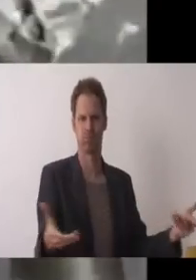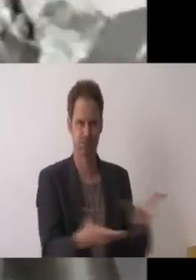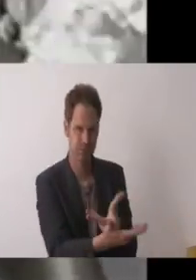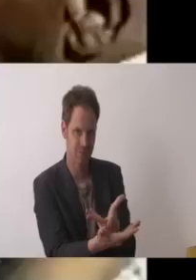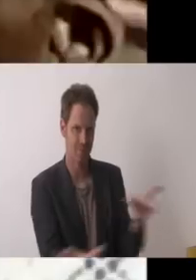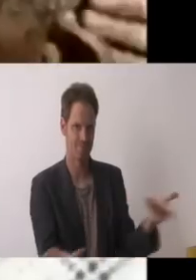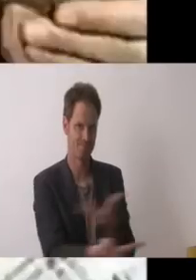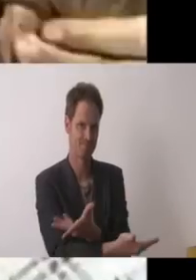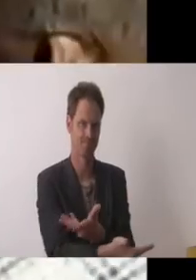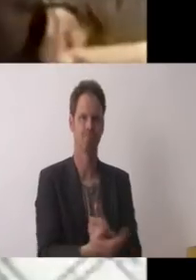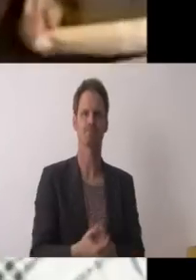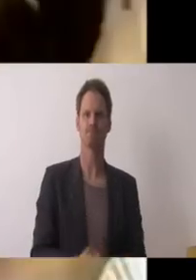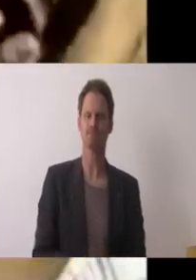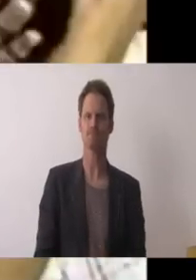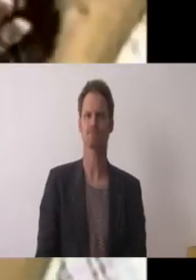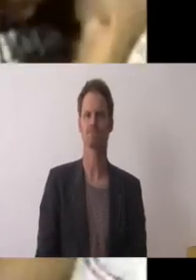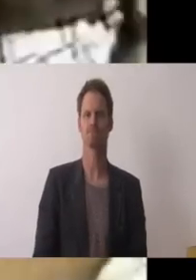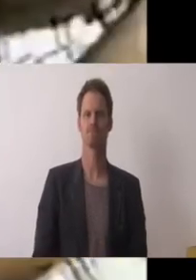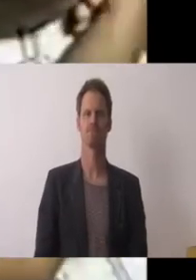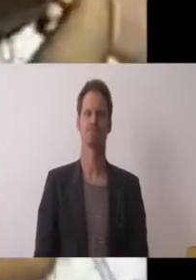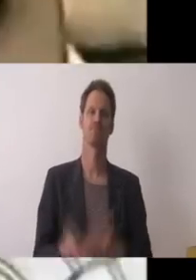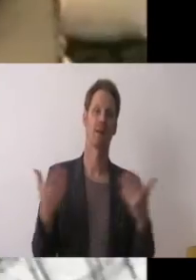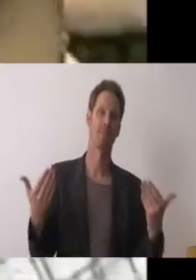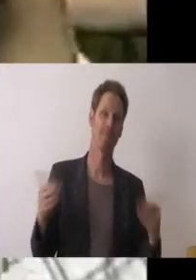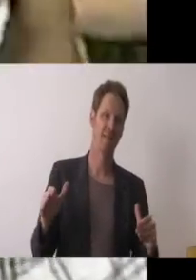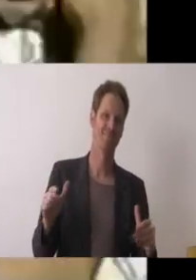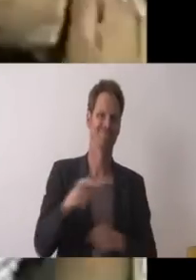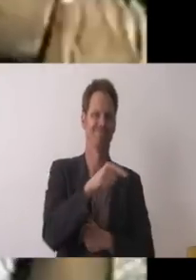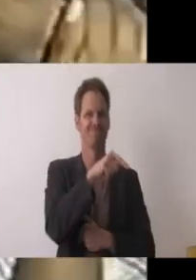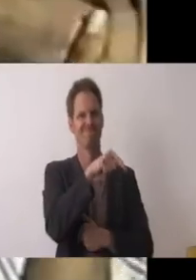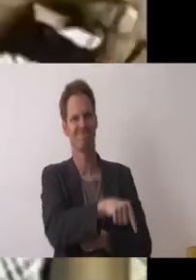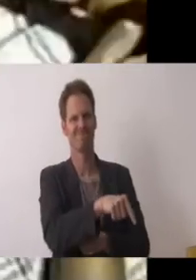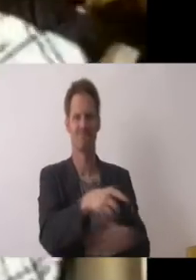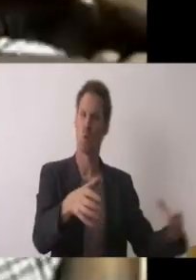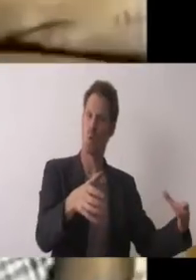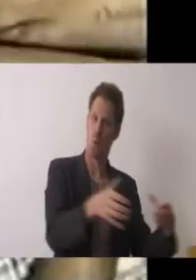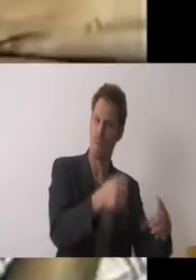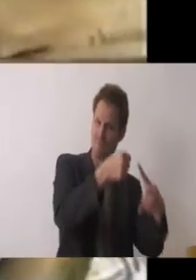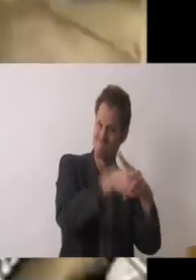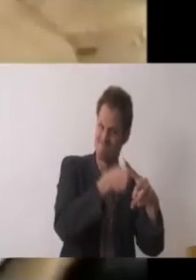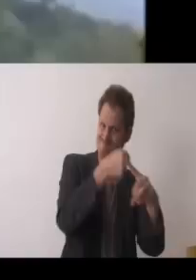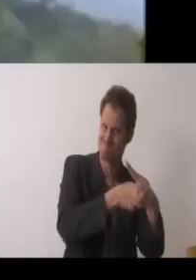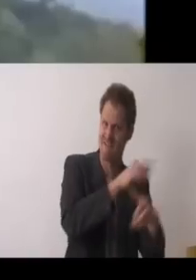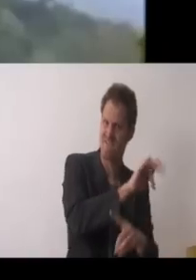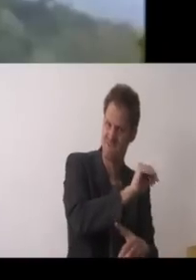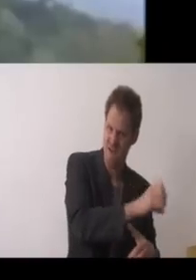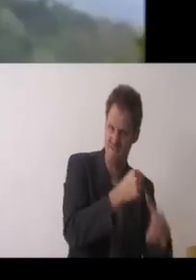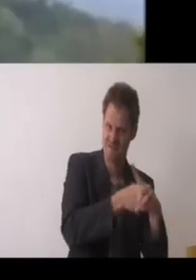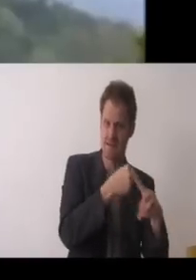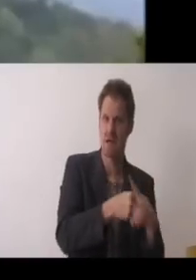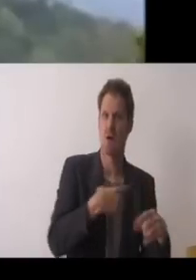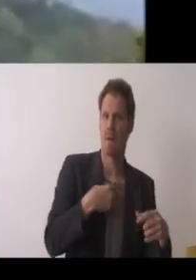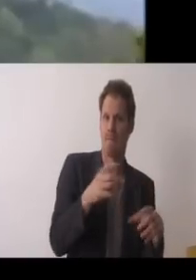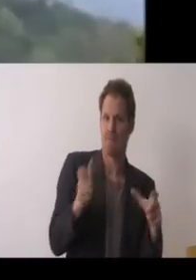ils avaient pu retrouver leur famille après plusieurs années de captivité. Mais la guérilla n'avait pas alors mis fin à sa lutte. Elle a continué